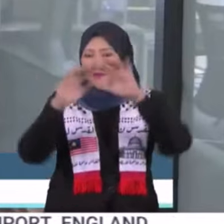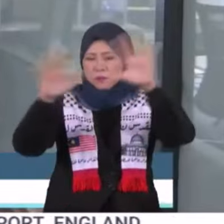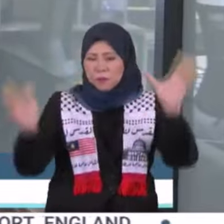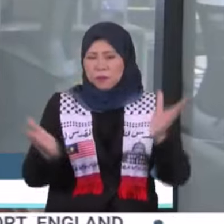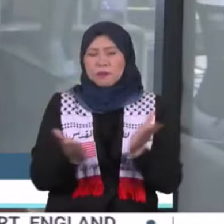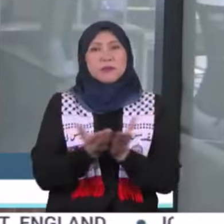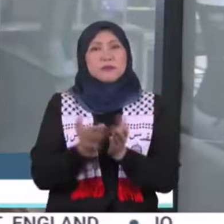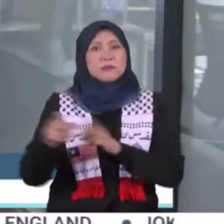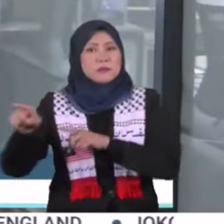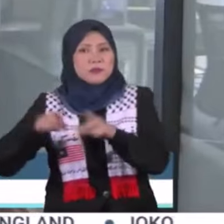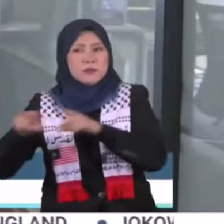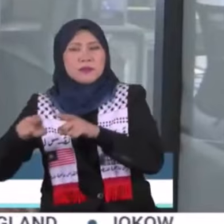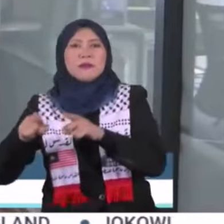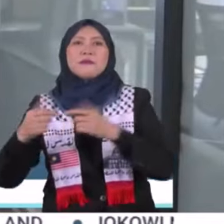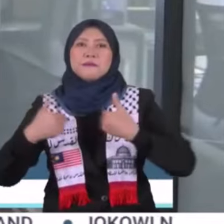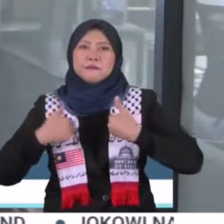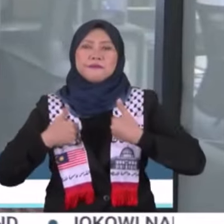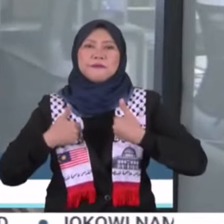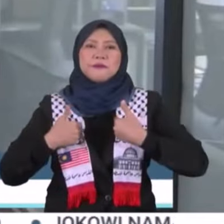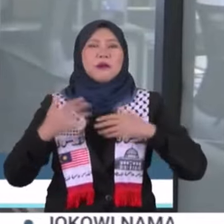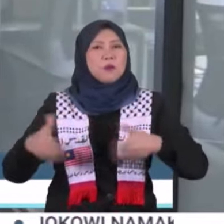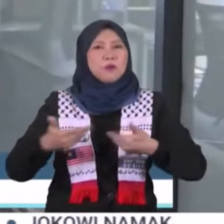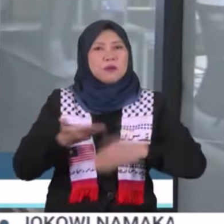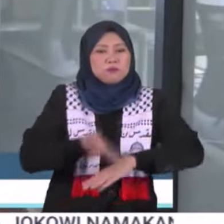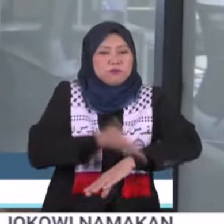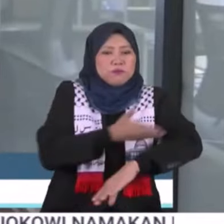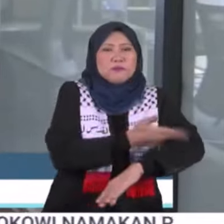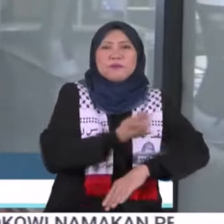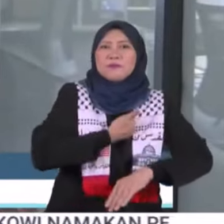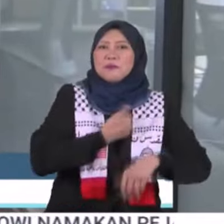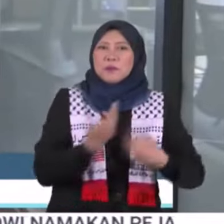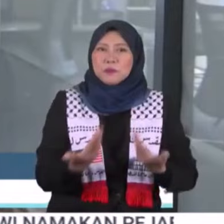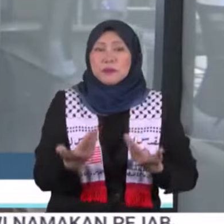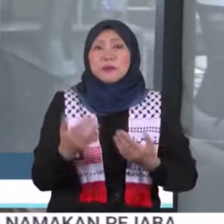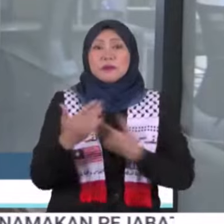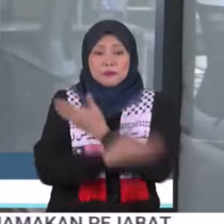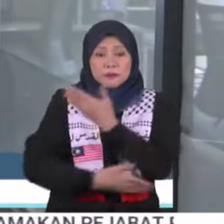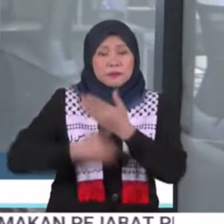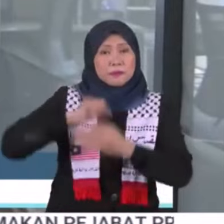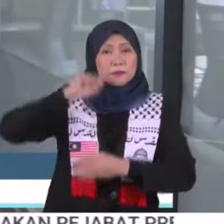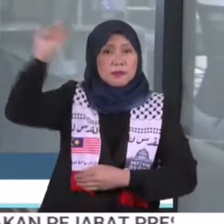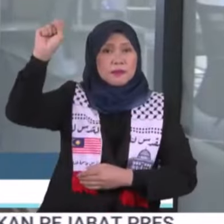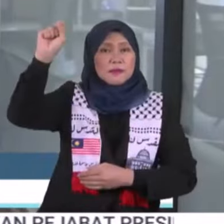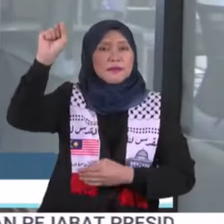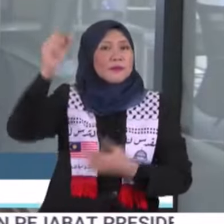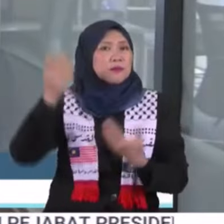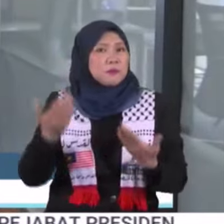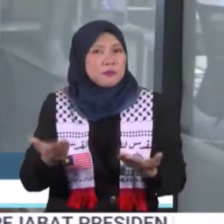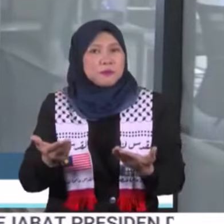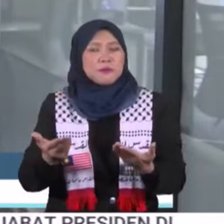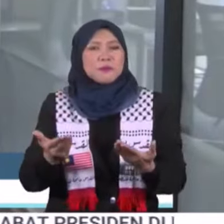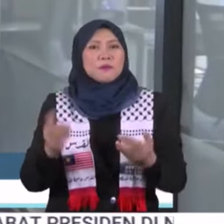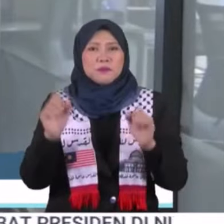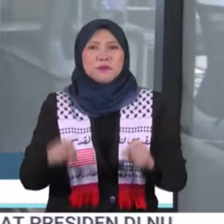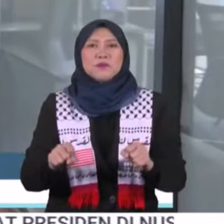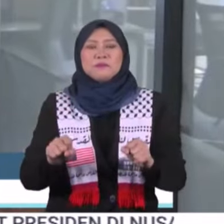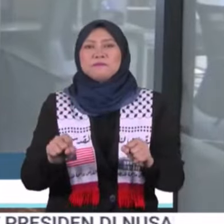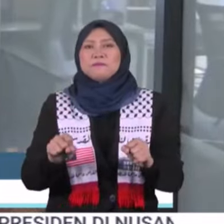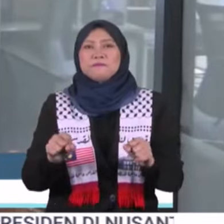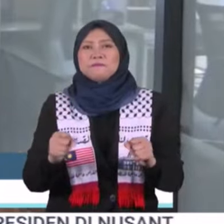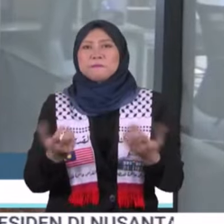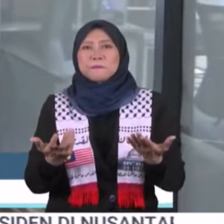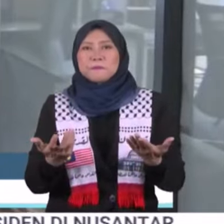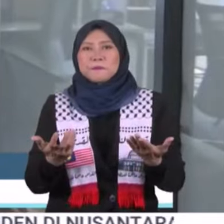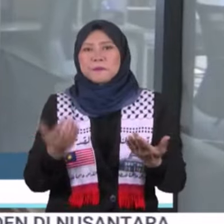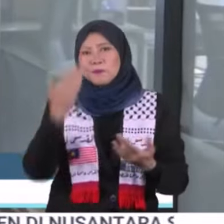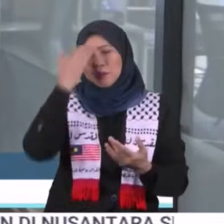mana persaingan itu sentiasa ada, bagaimana kita nak memajukan diri. Jadi sebuah negara merdeka itu yang penting sekali adalah bagaimana mereka mengisi kemerdekaan